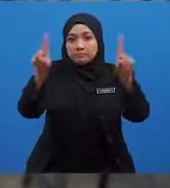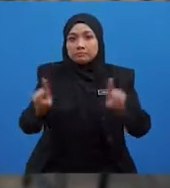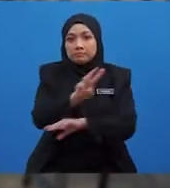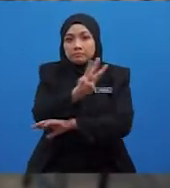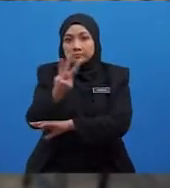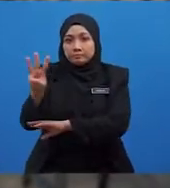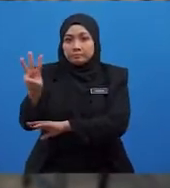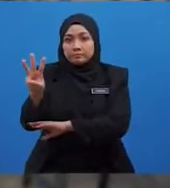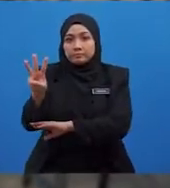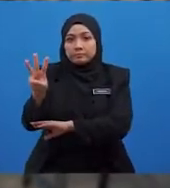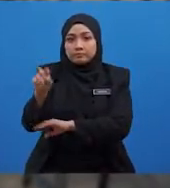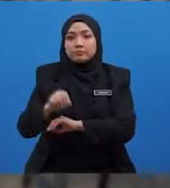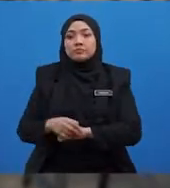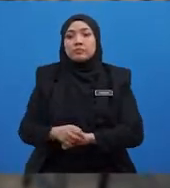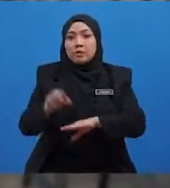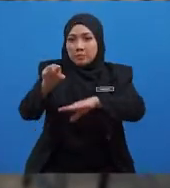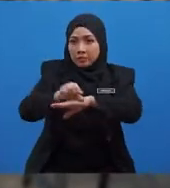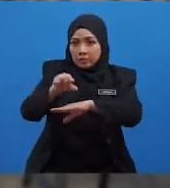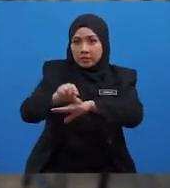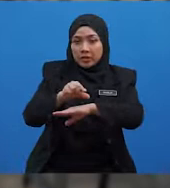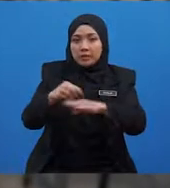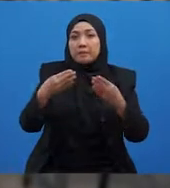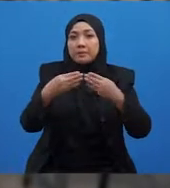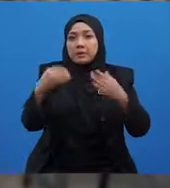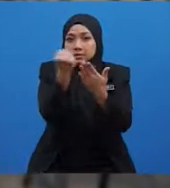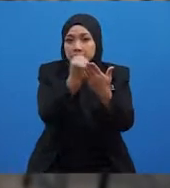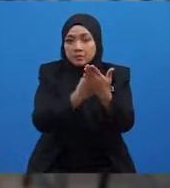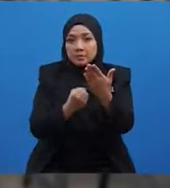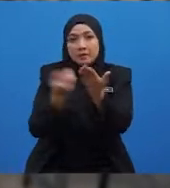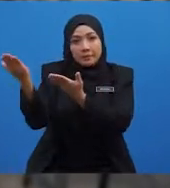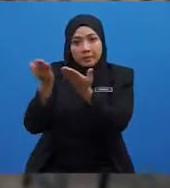membangunkan laman web menggunakan bahasa penskripan pelayan.